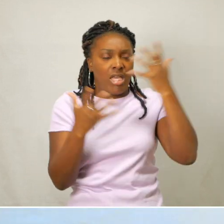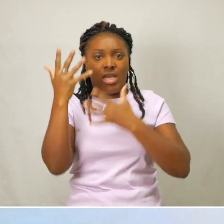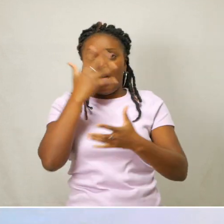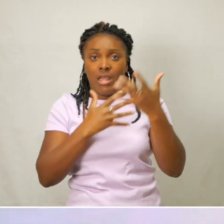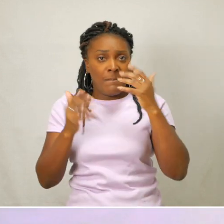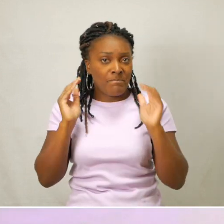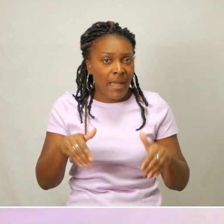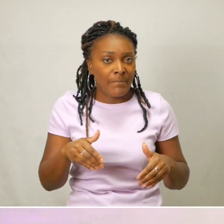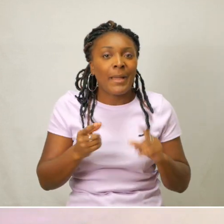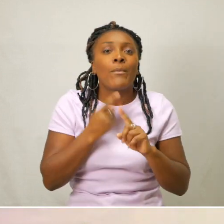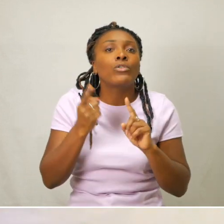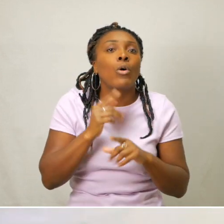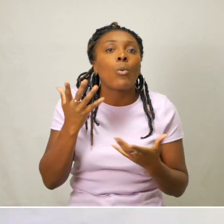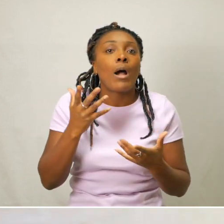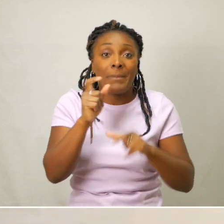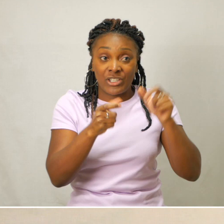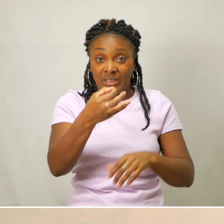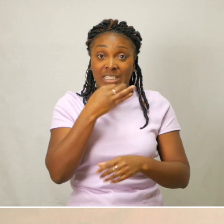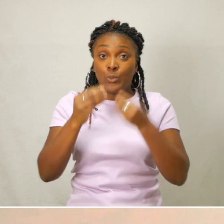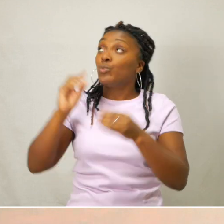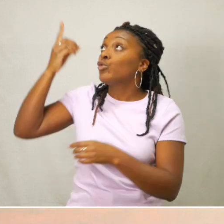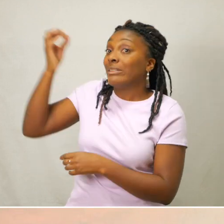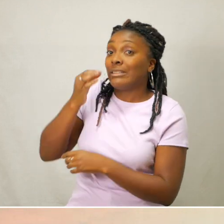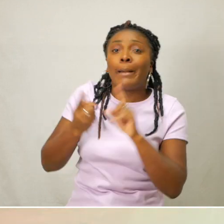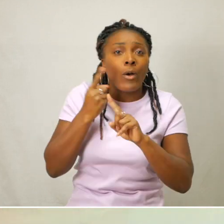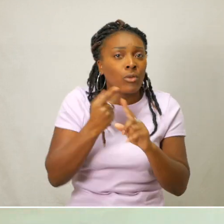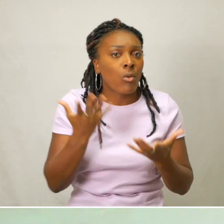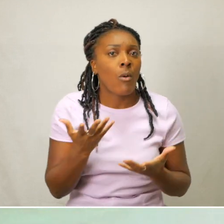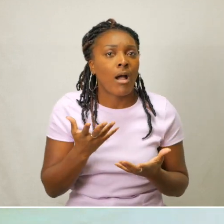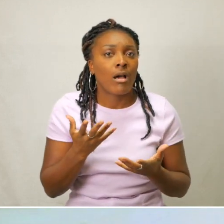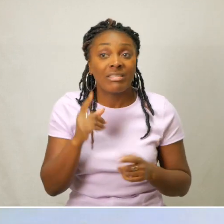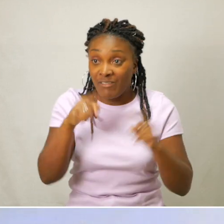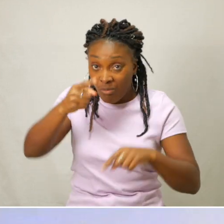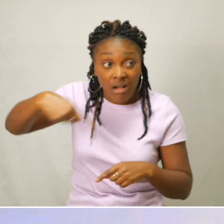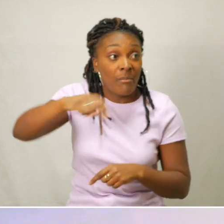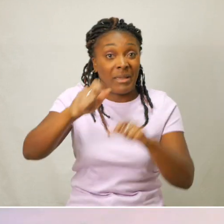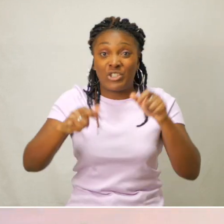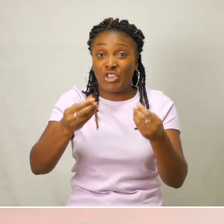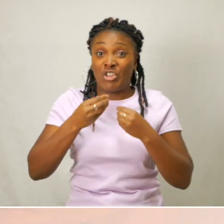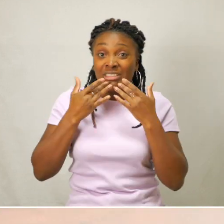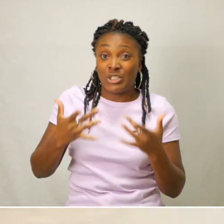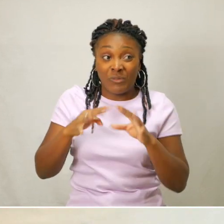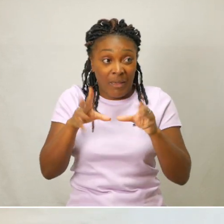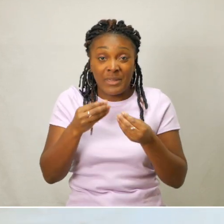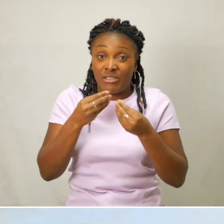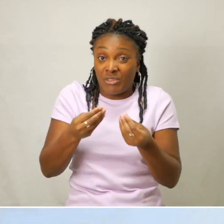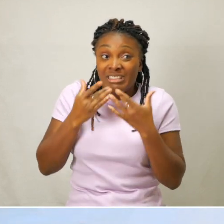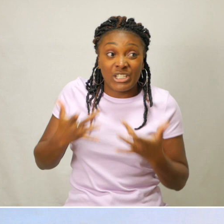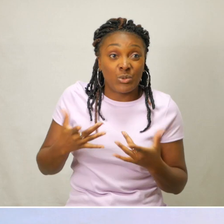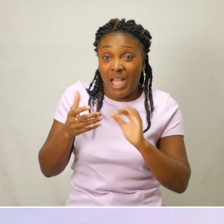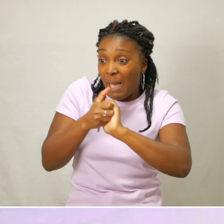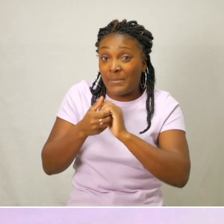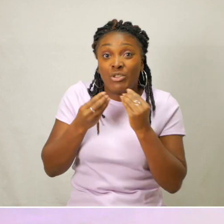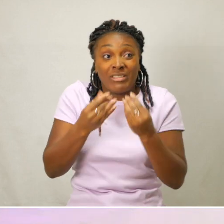compte, c'est ce que Dieu t'a dit de faire. Et parfois tu peux être déçu par ton entourage, tu peux être déçu par ta famille, tu peux être déçu par tes amis parce que